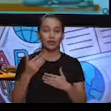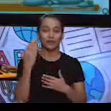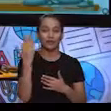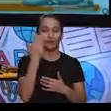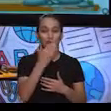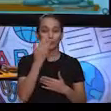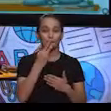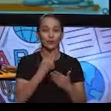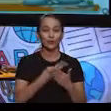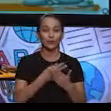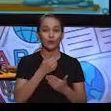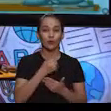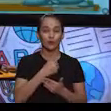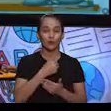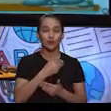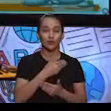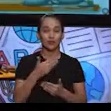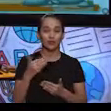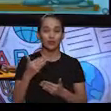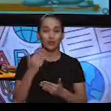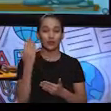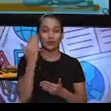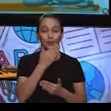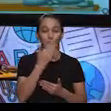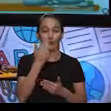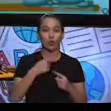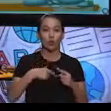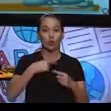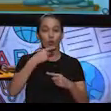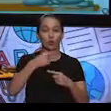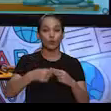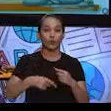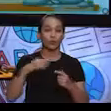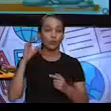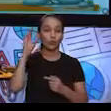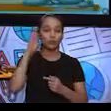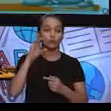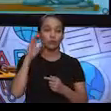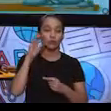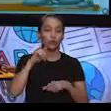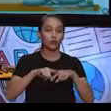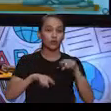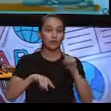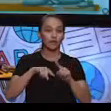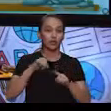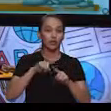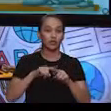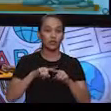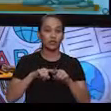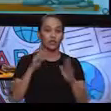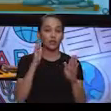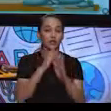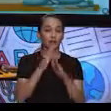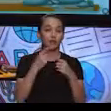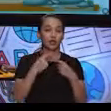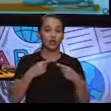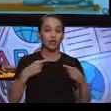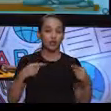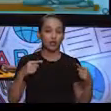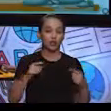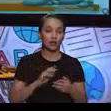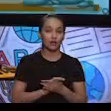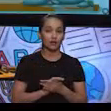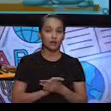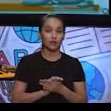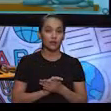videorolik namoyish etaman. Demak, siz ushbu rolik orqali tabiatimizning xilma-xilligi va ulkamiz tabiat